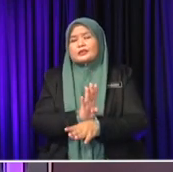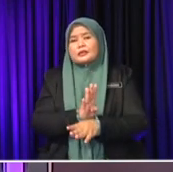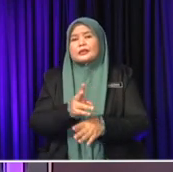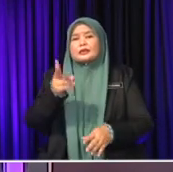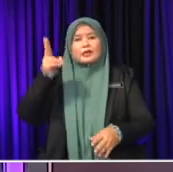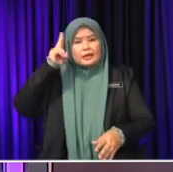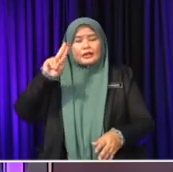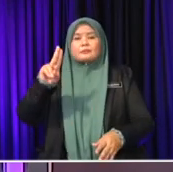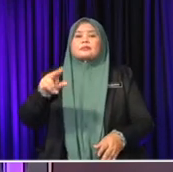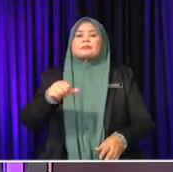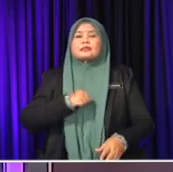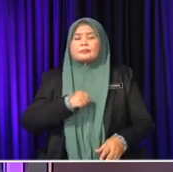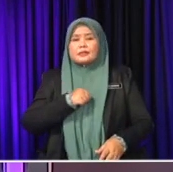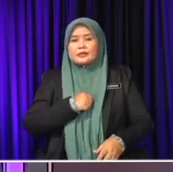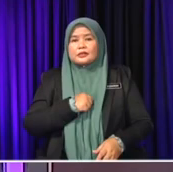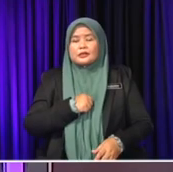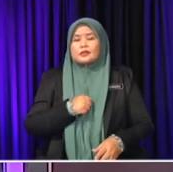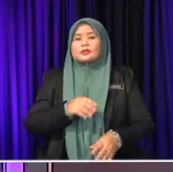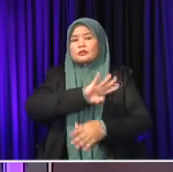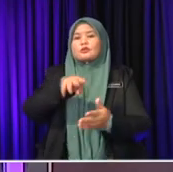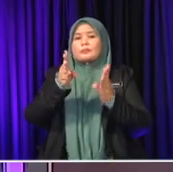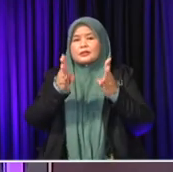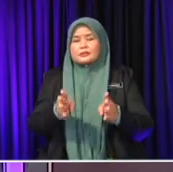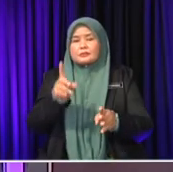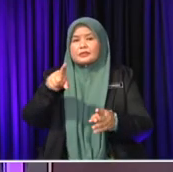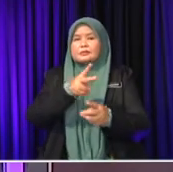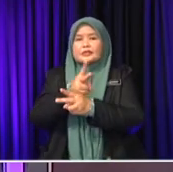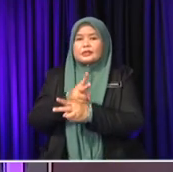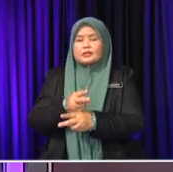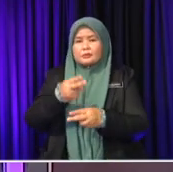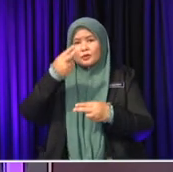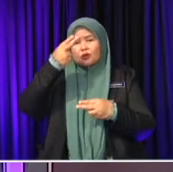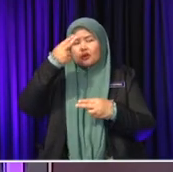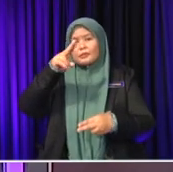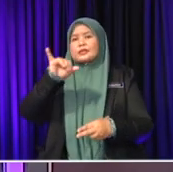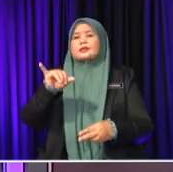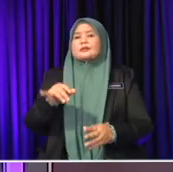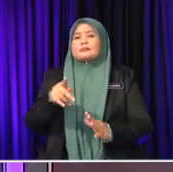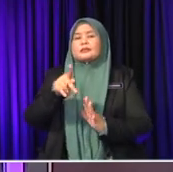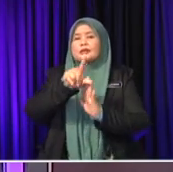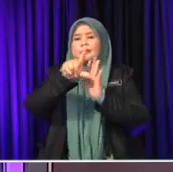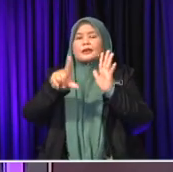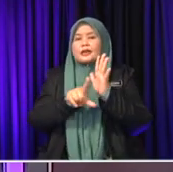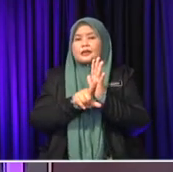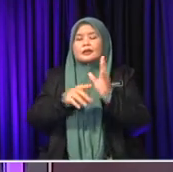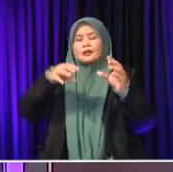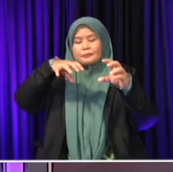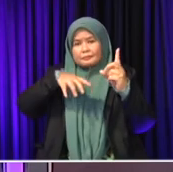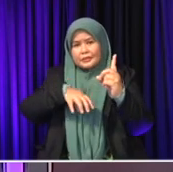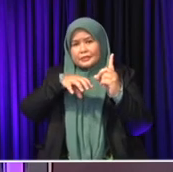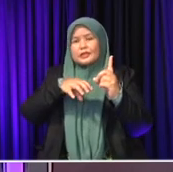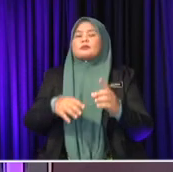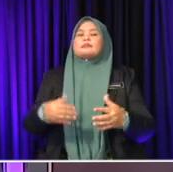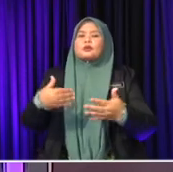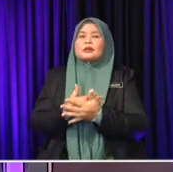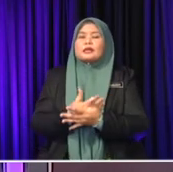semua bangsa perlu menjaga ataupun menghormati pelembagaan Madinah barulah penduduk di Madinah hidup